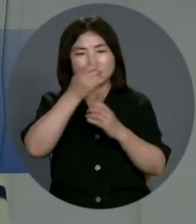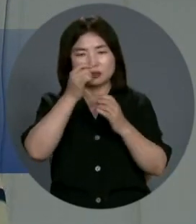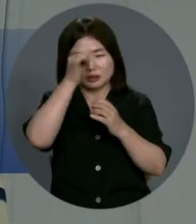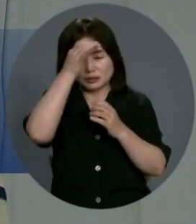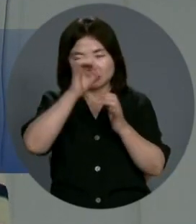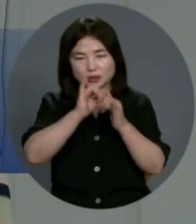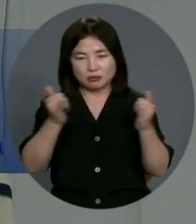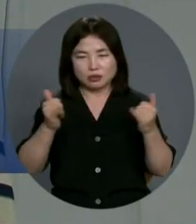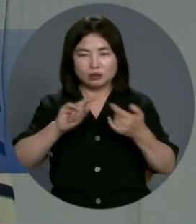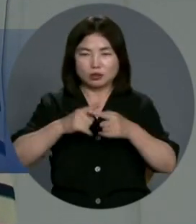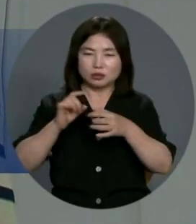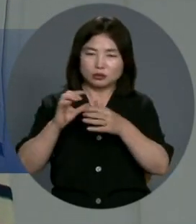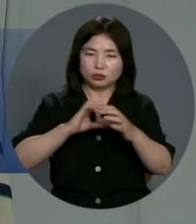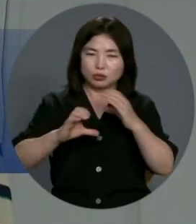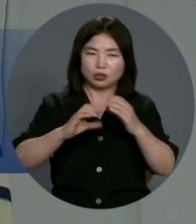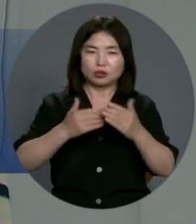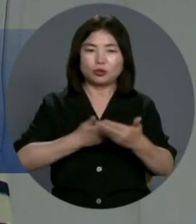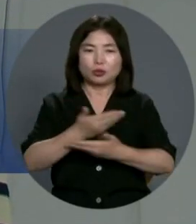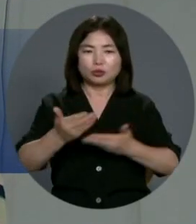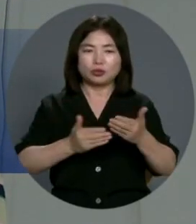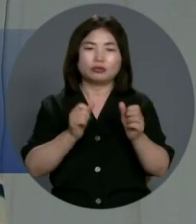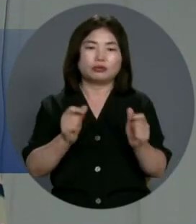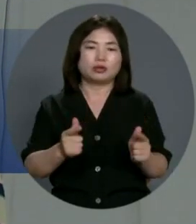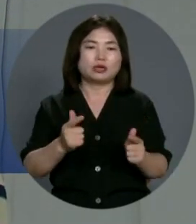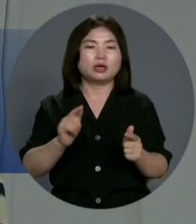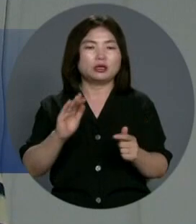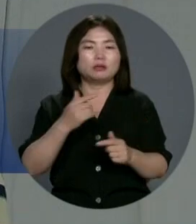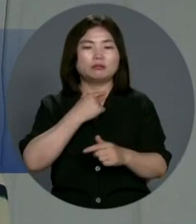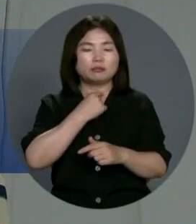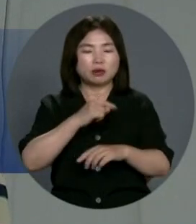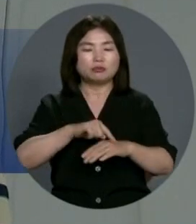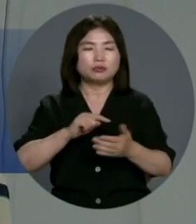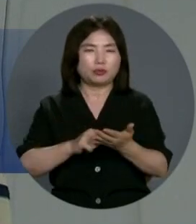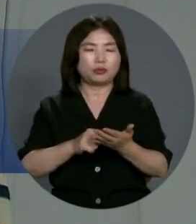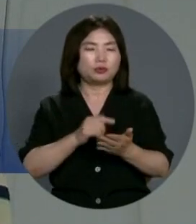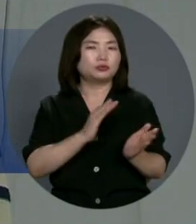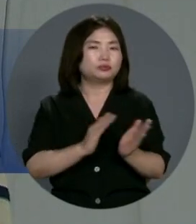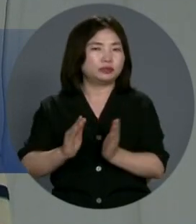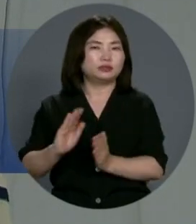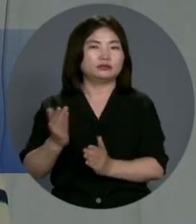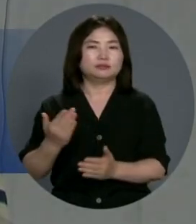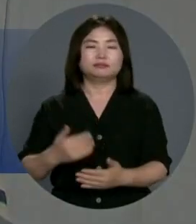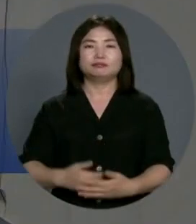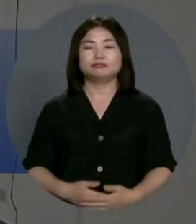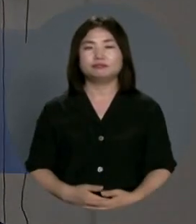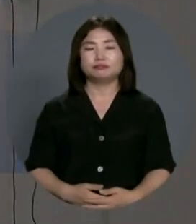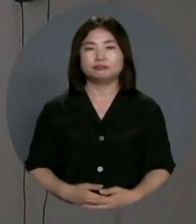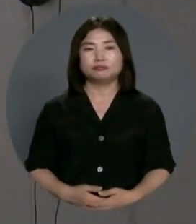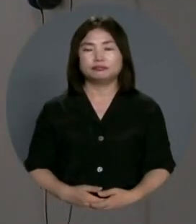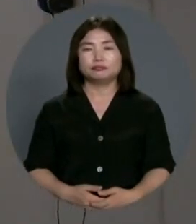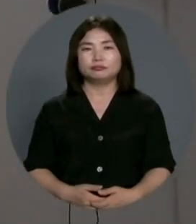간의 지속적인 소통의 교류의 장이 될수 있도록 바라는 마음으로 기획을 하게 되었습니다.